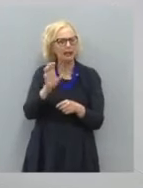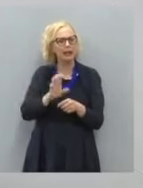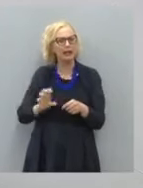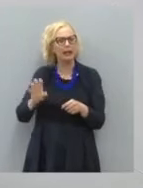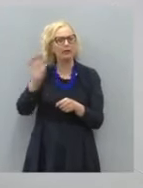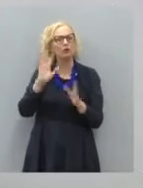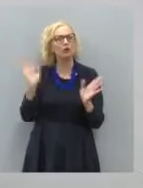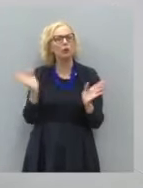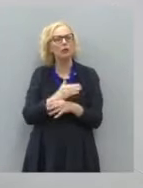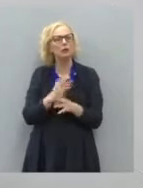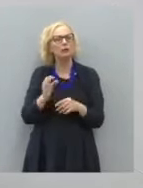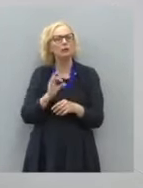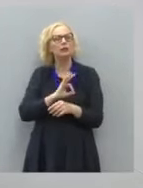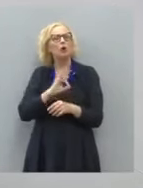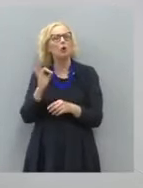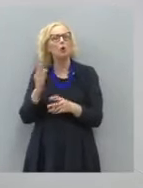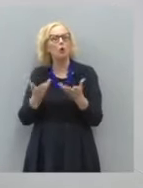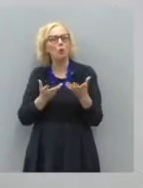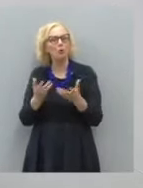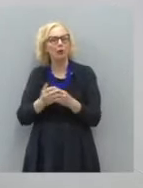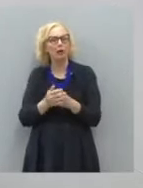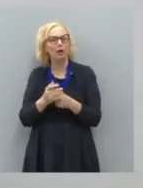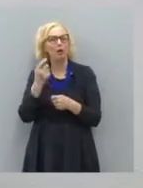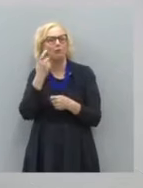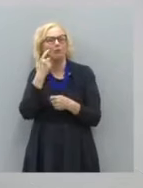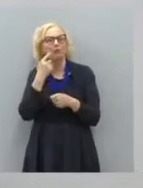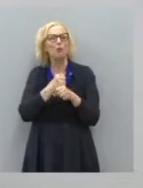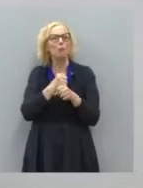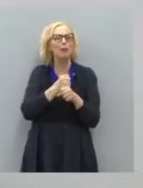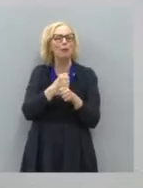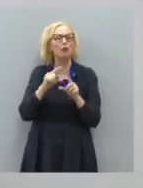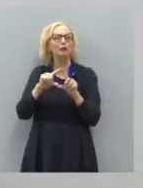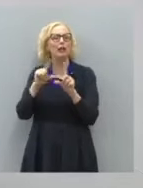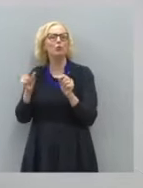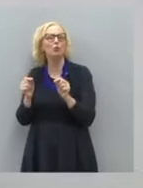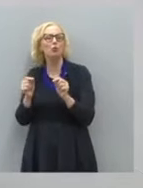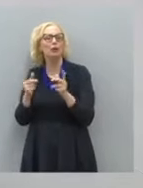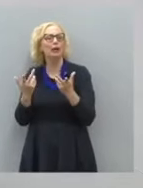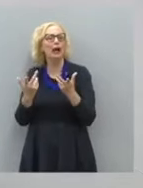il tipo piemonte e liguria hanno fatto solo fra di loro noi tutti